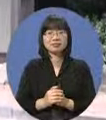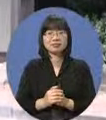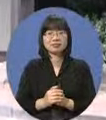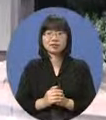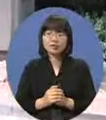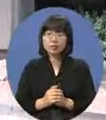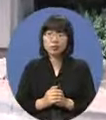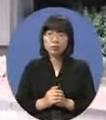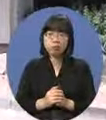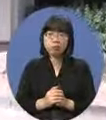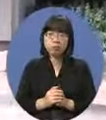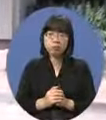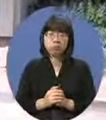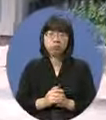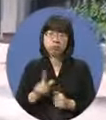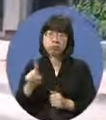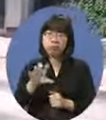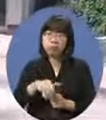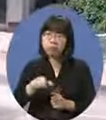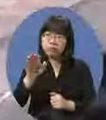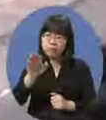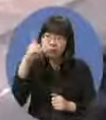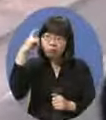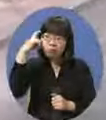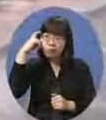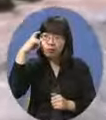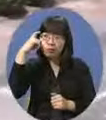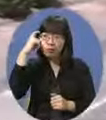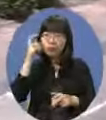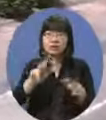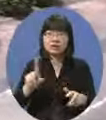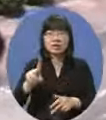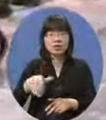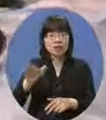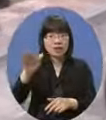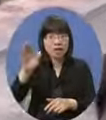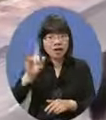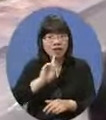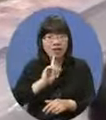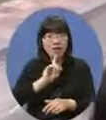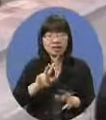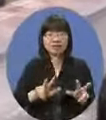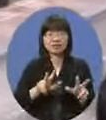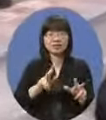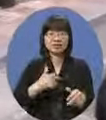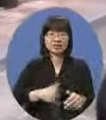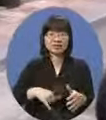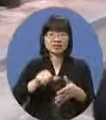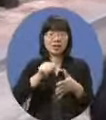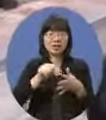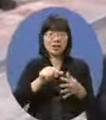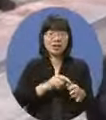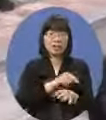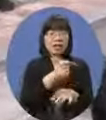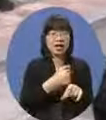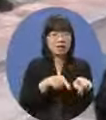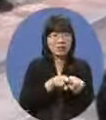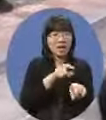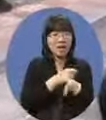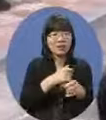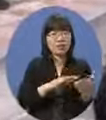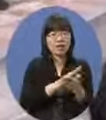아니, 근데 갑자기 어디 가시는 거예요? 지금 어디 가시는 거예요? 아, 아이들이랑 밖에서 같이 할 수 있는 놀이를 하러